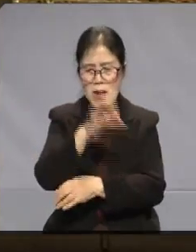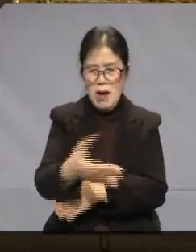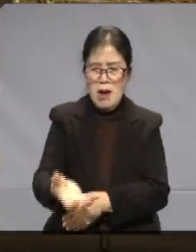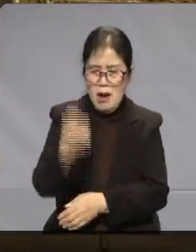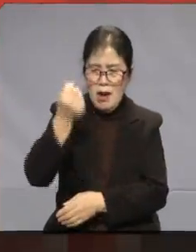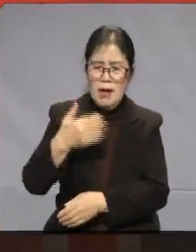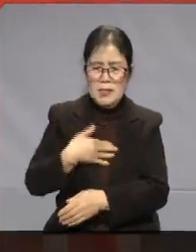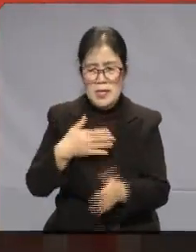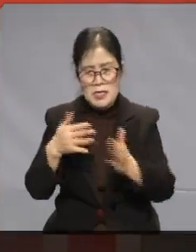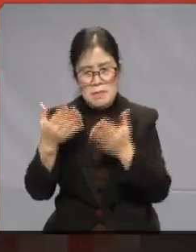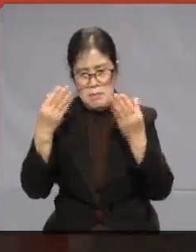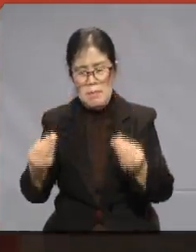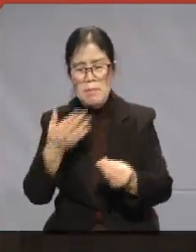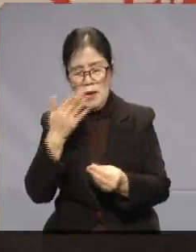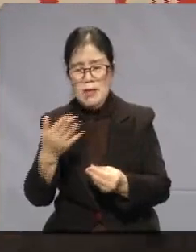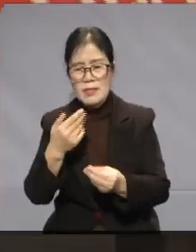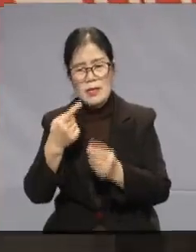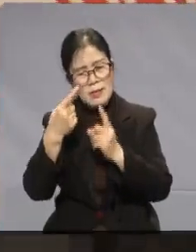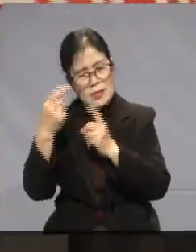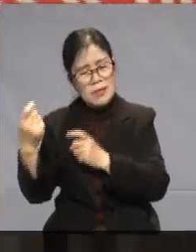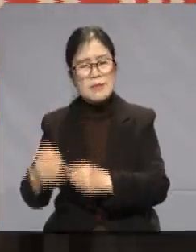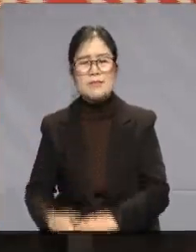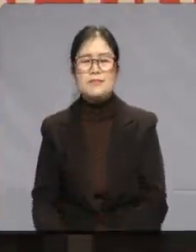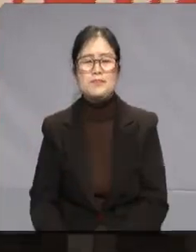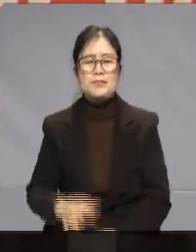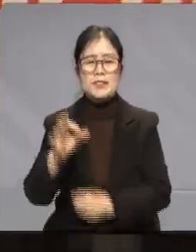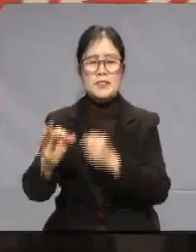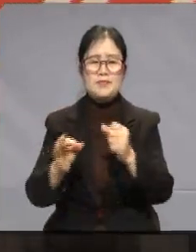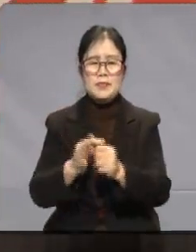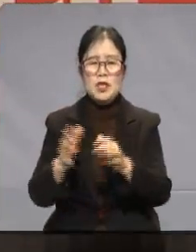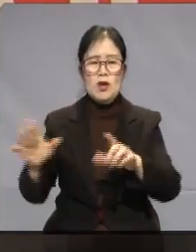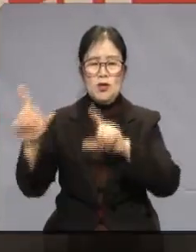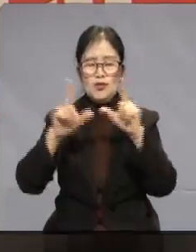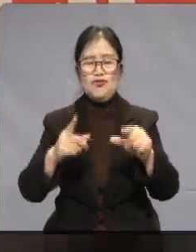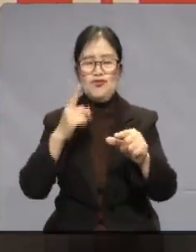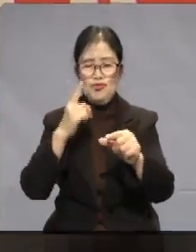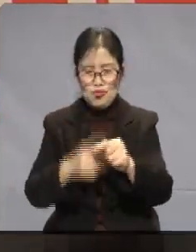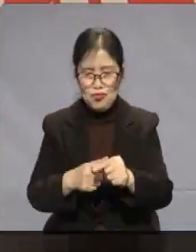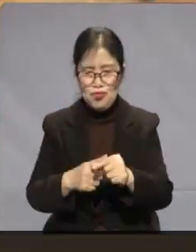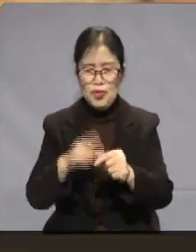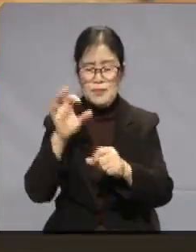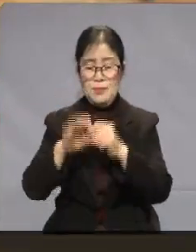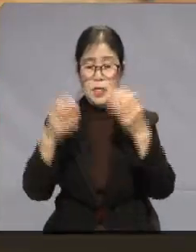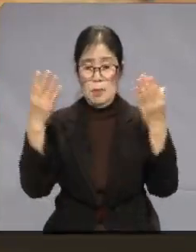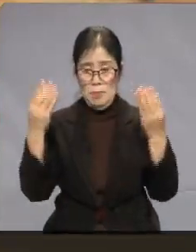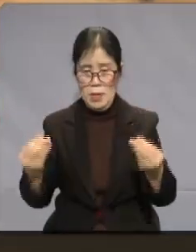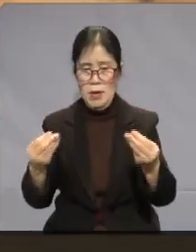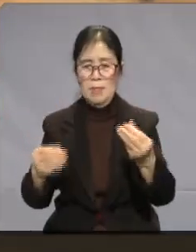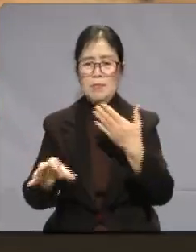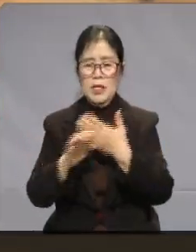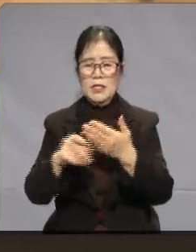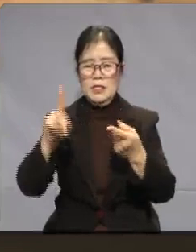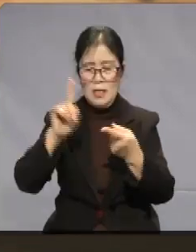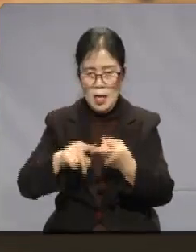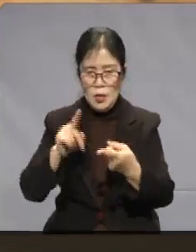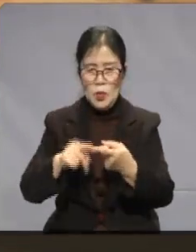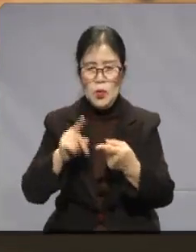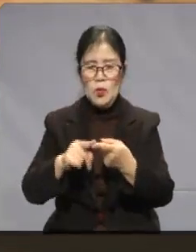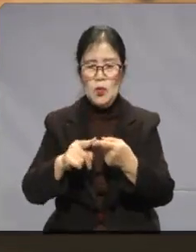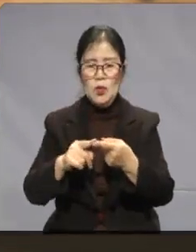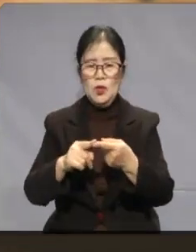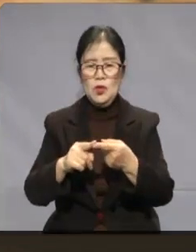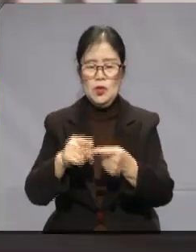수 있다는 솔깃한 제안입니다 10년간 거주로 하시다가 10년 만기가 되면은 그돈 그대로